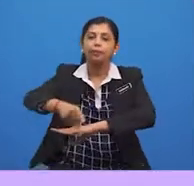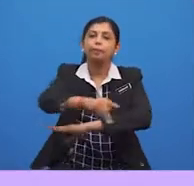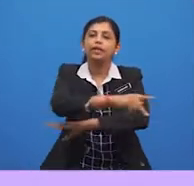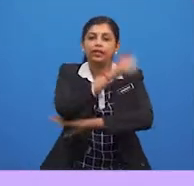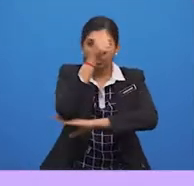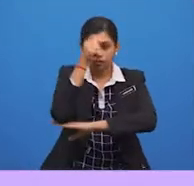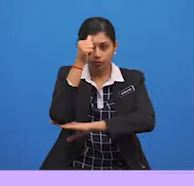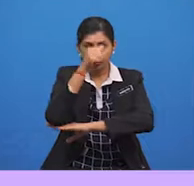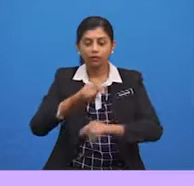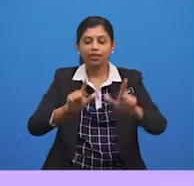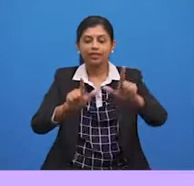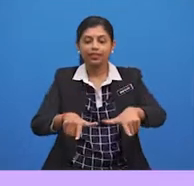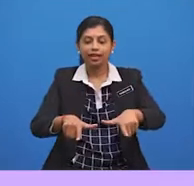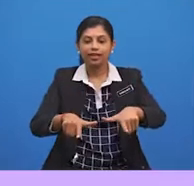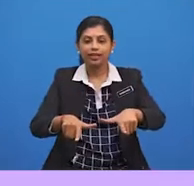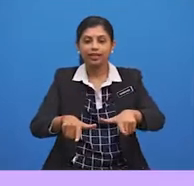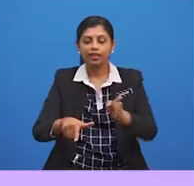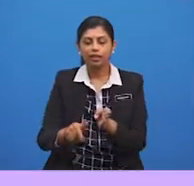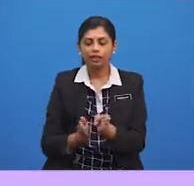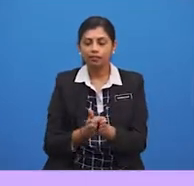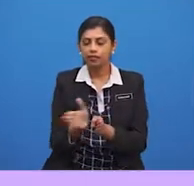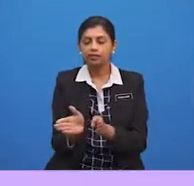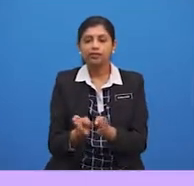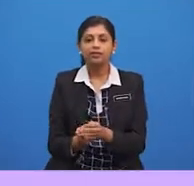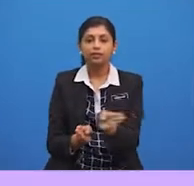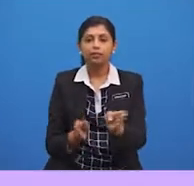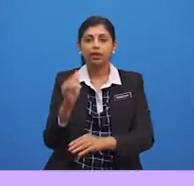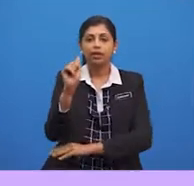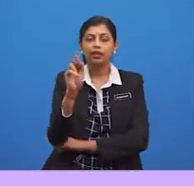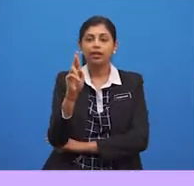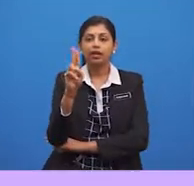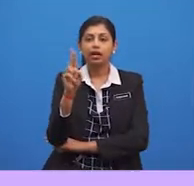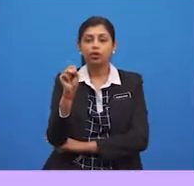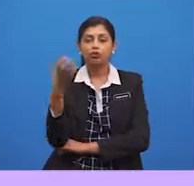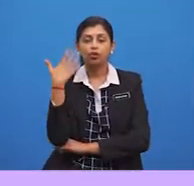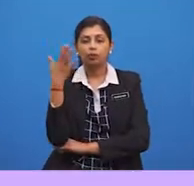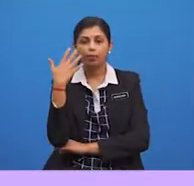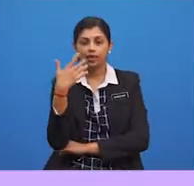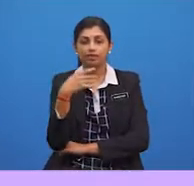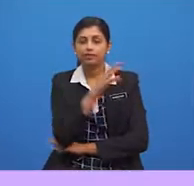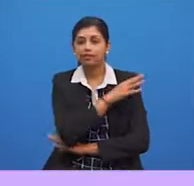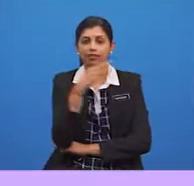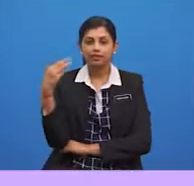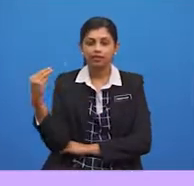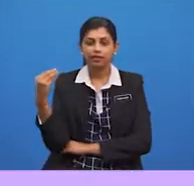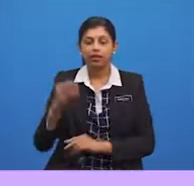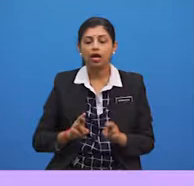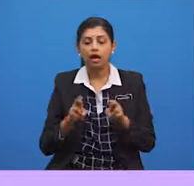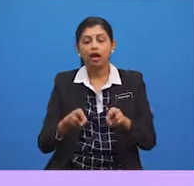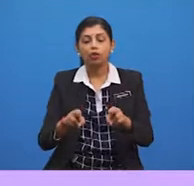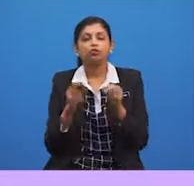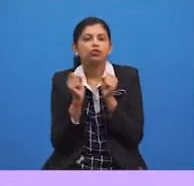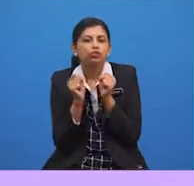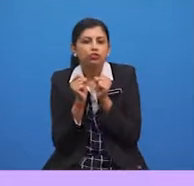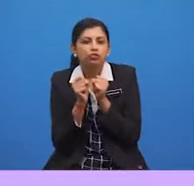di persimpangan arus panas Kurashio dan arus sejuk Oyashio